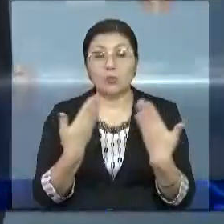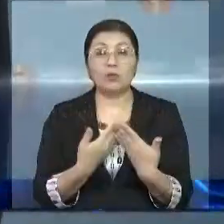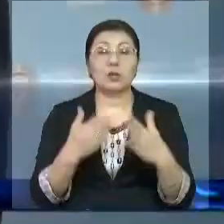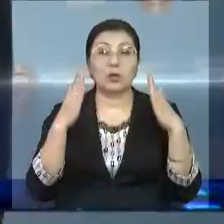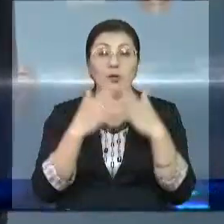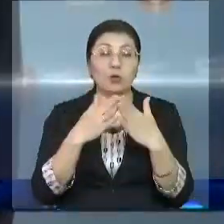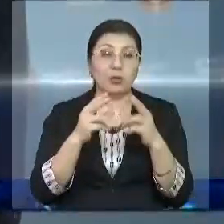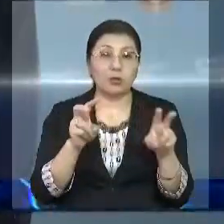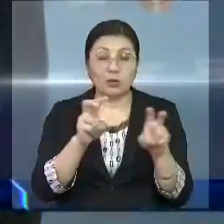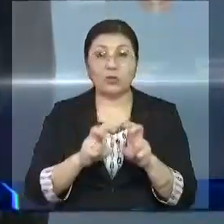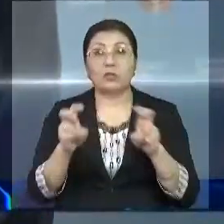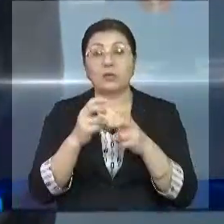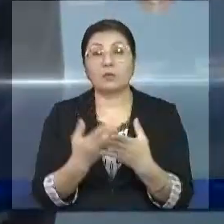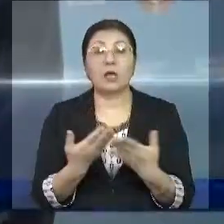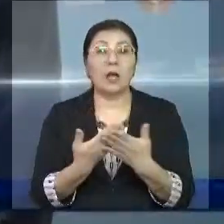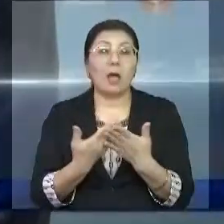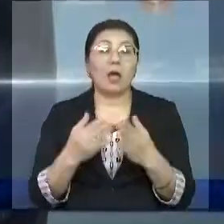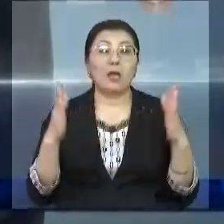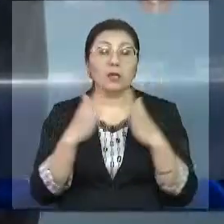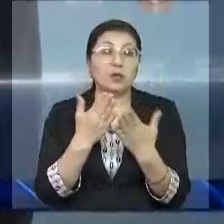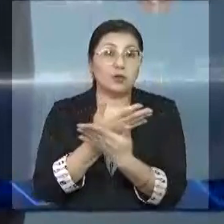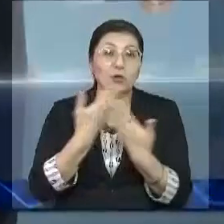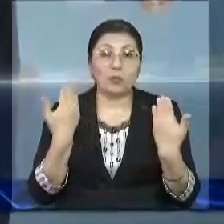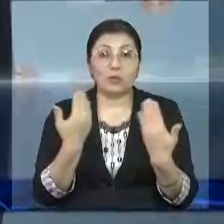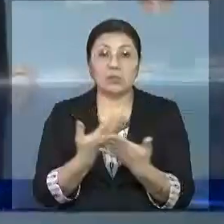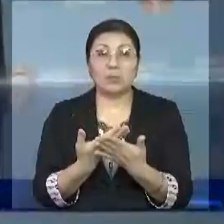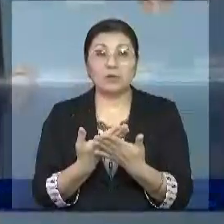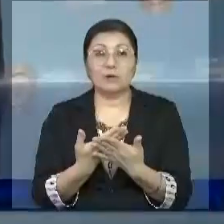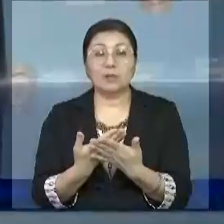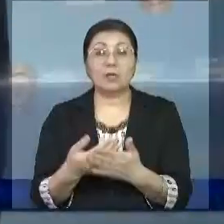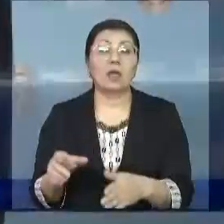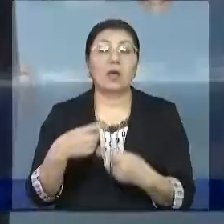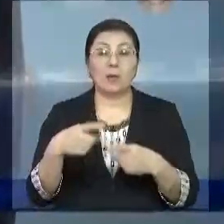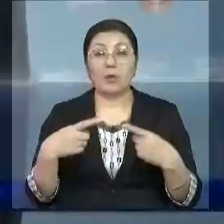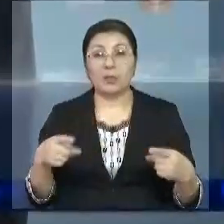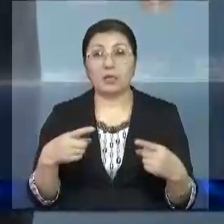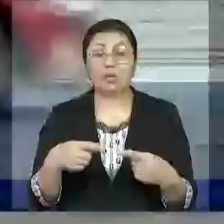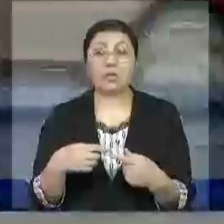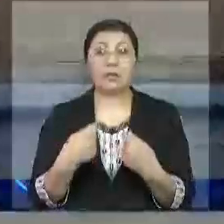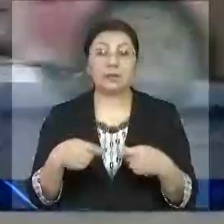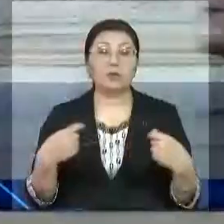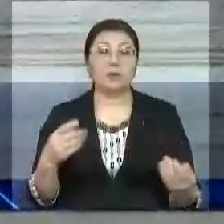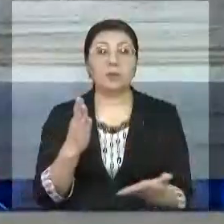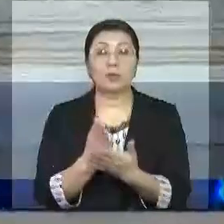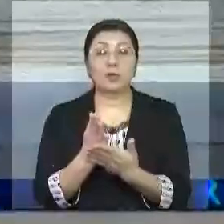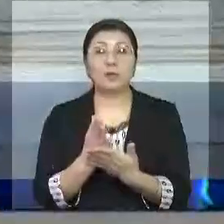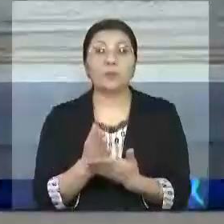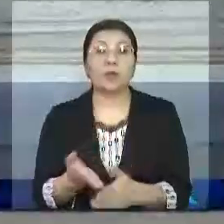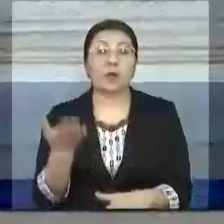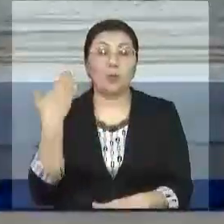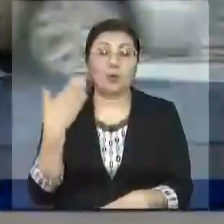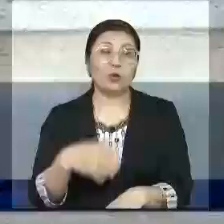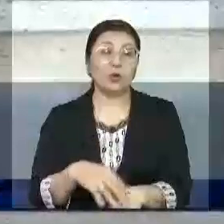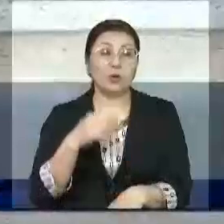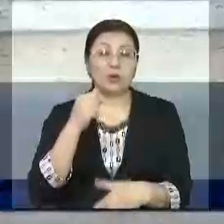тексереді. Жылжымалы мүлкі болмаған жағдайда борышкердің жаңа жылжымайтын мүлкіне жаңа тыйым салынып, әрмен қарай сауда саттыққа шығарылатын болады. Сонымен қатар, бұрынғы